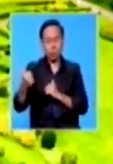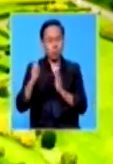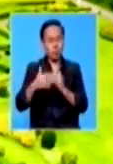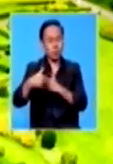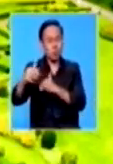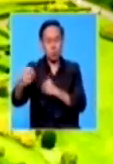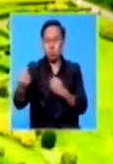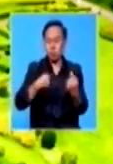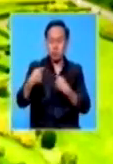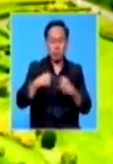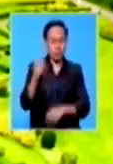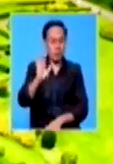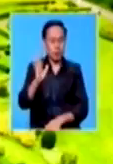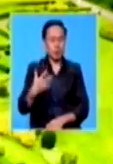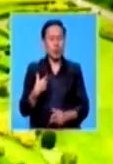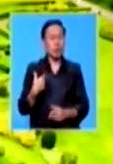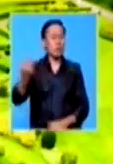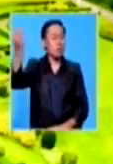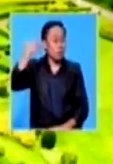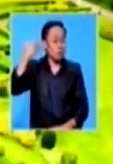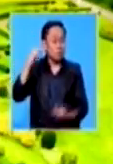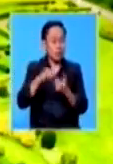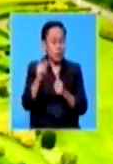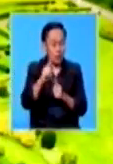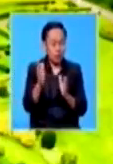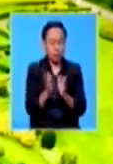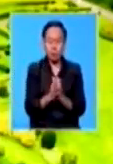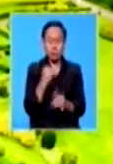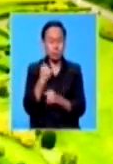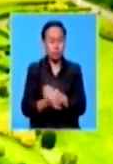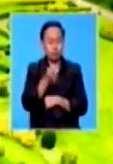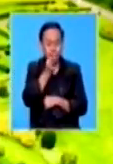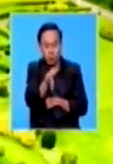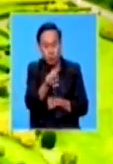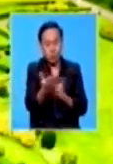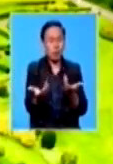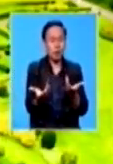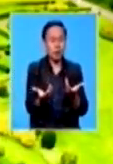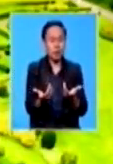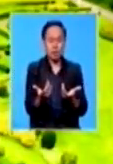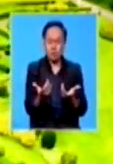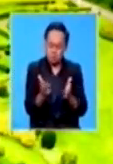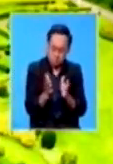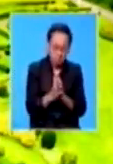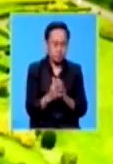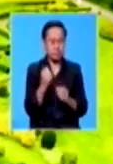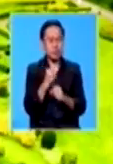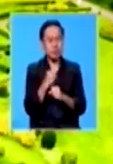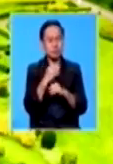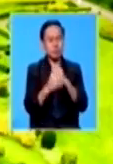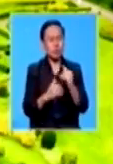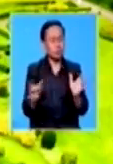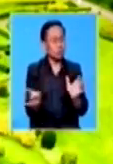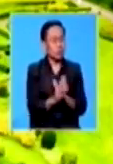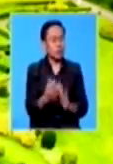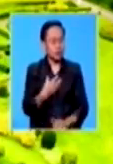เก่าว่ามาถ้ามันเป็นคดีก็ฟ้องมาถ้าไม่ฟ้องมันก็จบก็ทำไมนะครับไม่งั้นไปไม่ได้หมดอะเราต้องทำให้ตำรวจเป็นที่พึ่งของประช